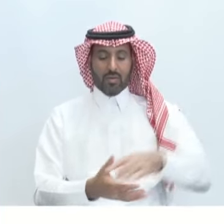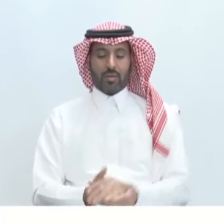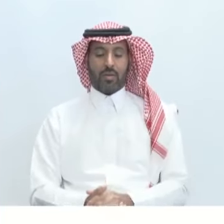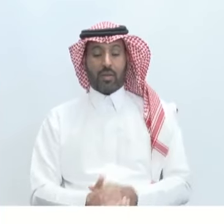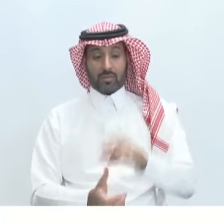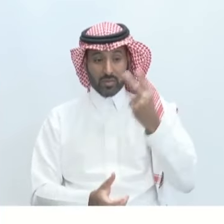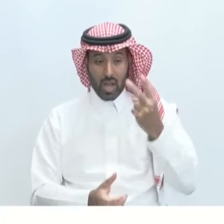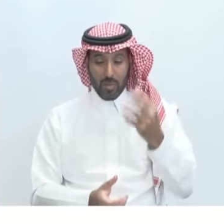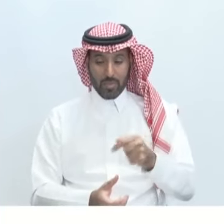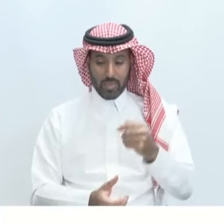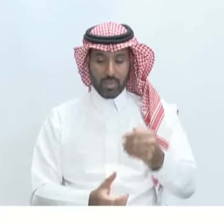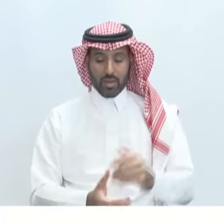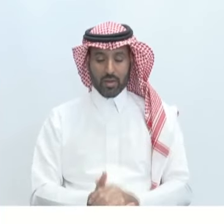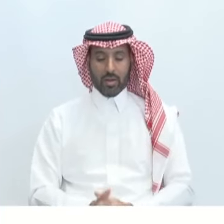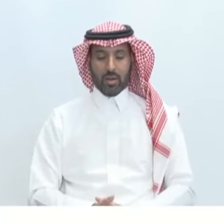رقم